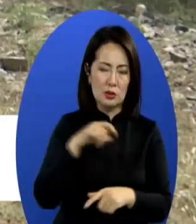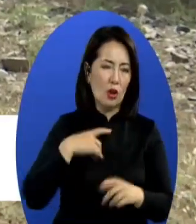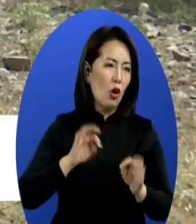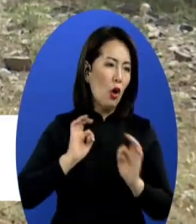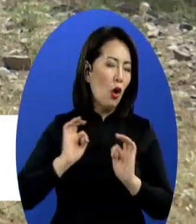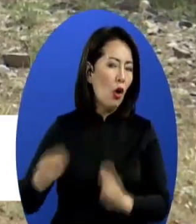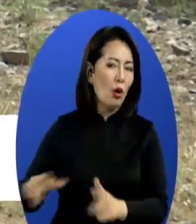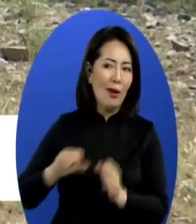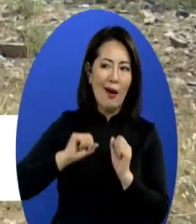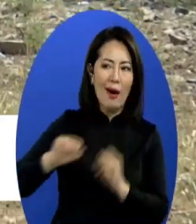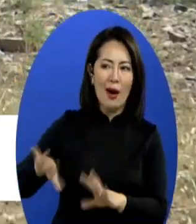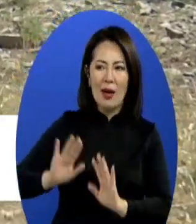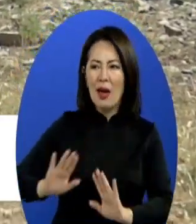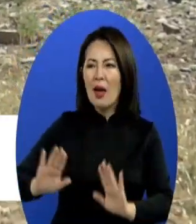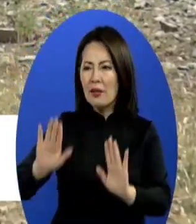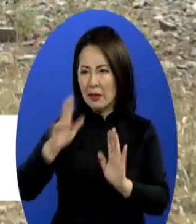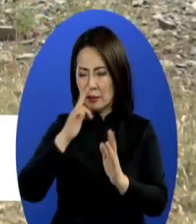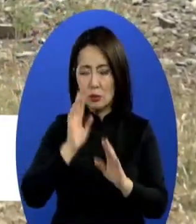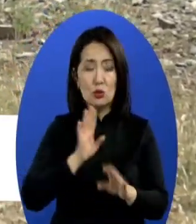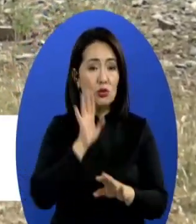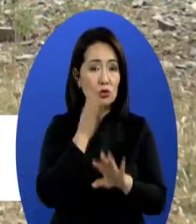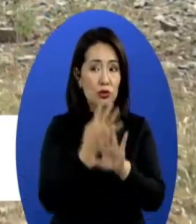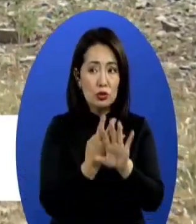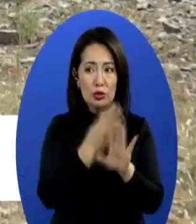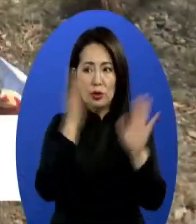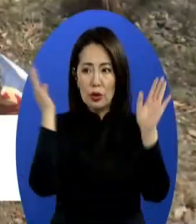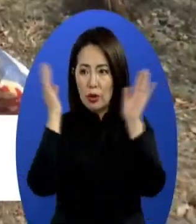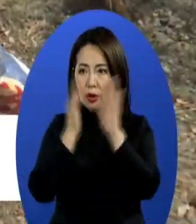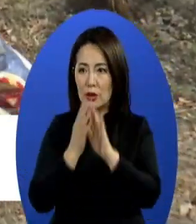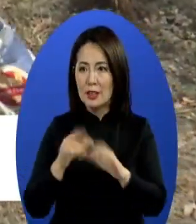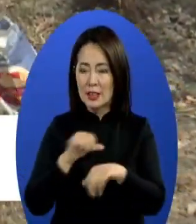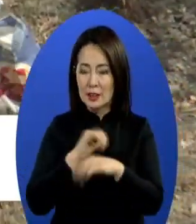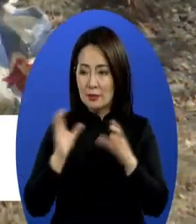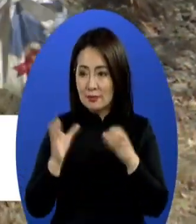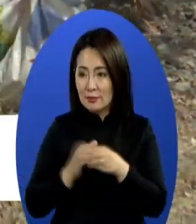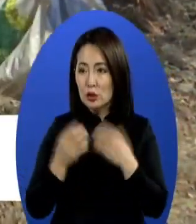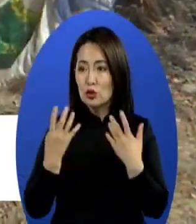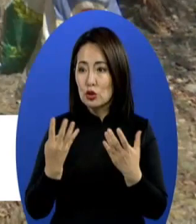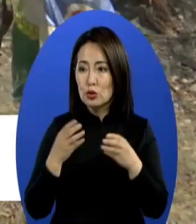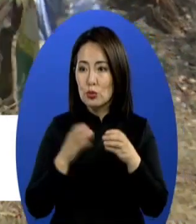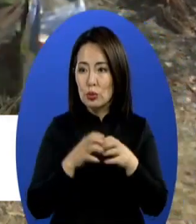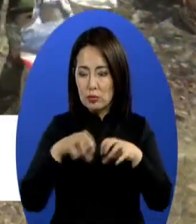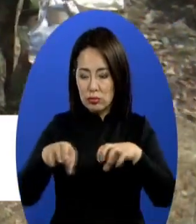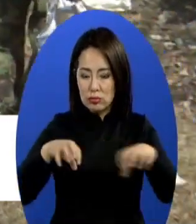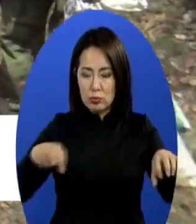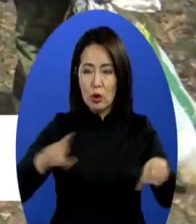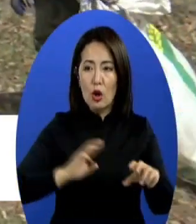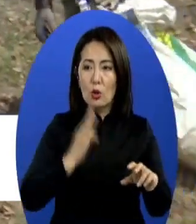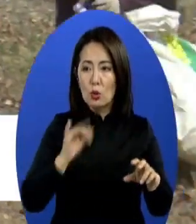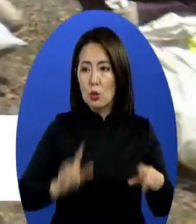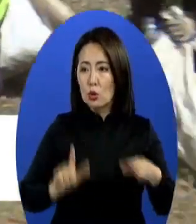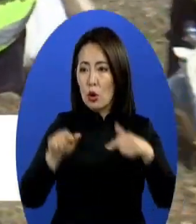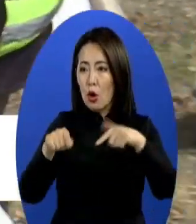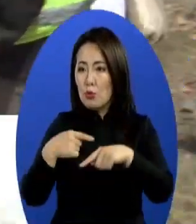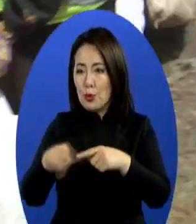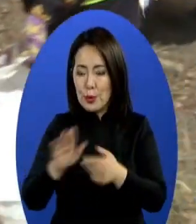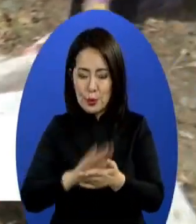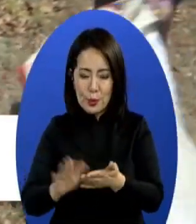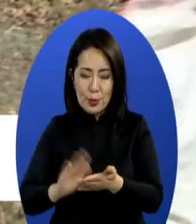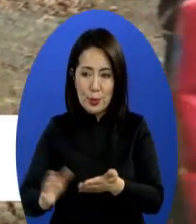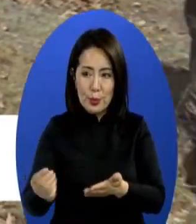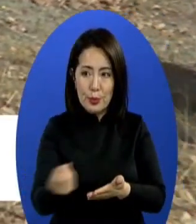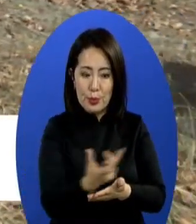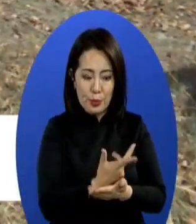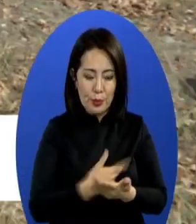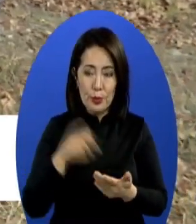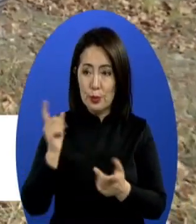байна. Өглөө 9 цагаас эхлээд өдрийн 15 цаг хүртэл иргэдийн 9 бүлэг туул гол дагуух эрэг орчим хогийг цэвэрлэж эхэлжээ. Бид эдгээр